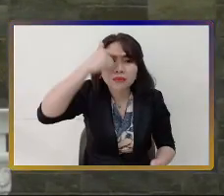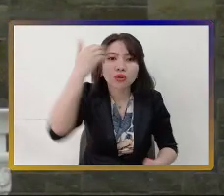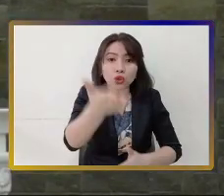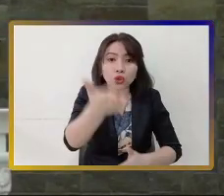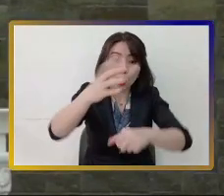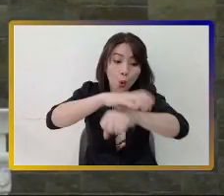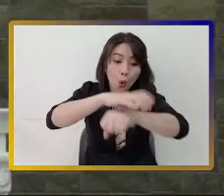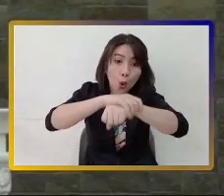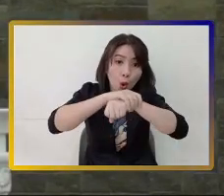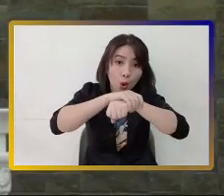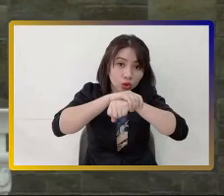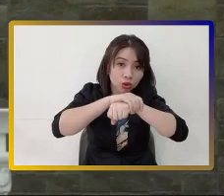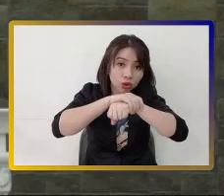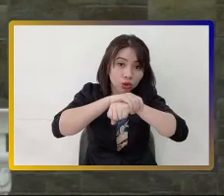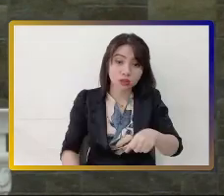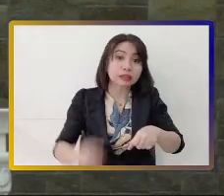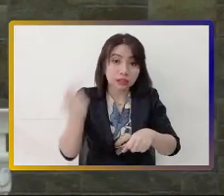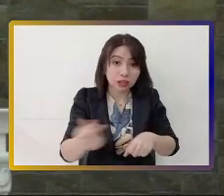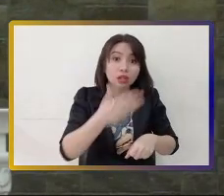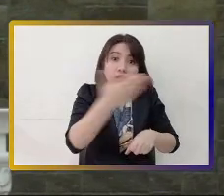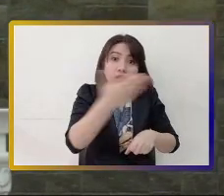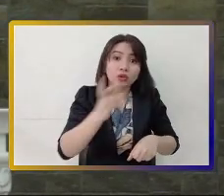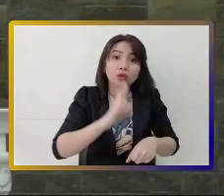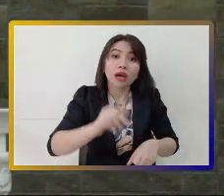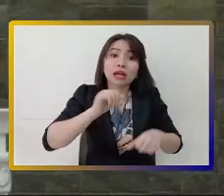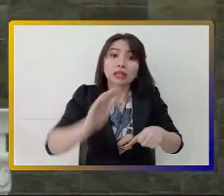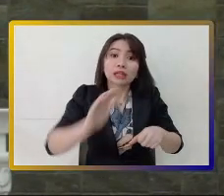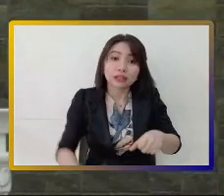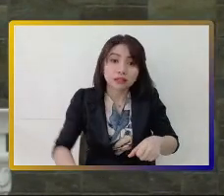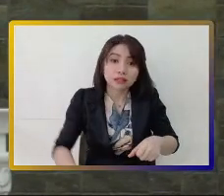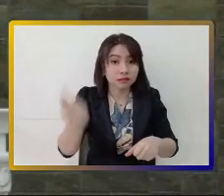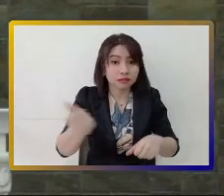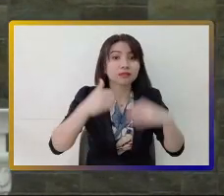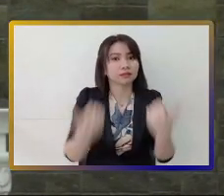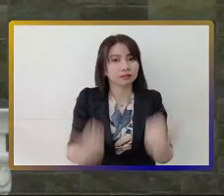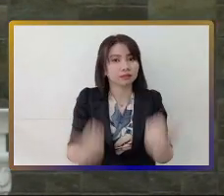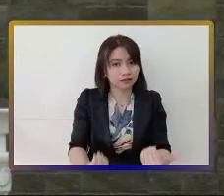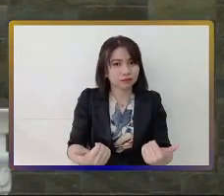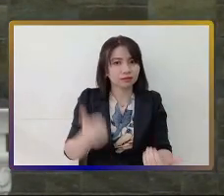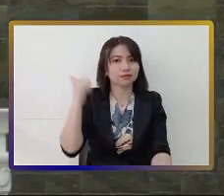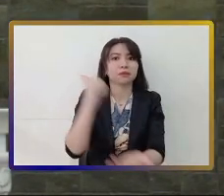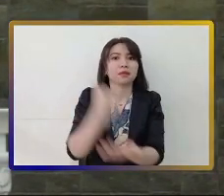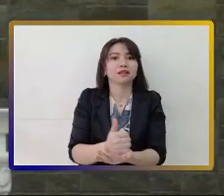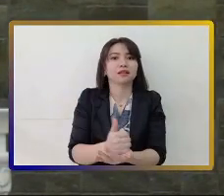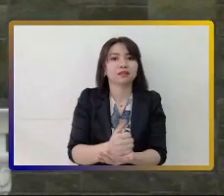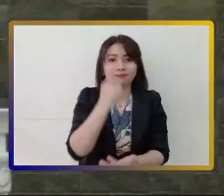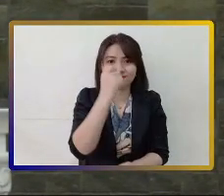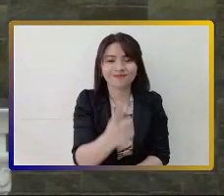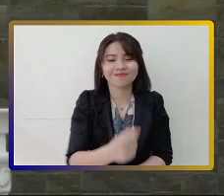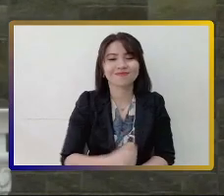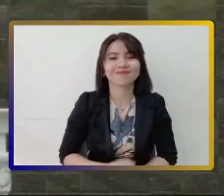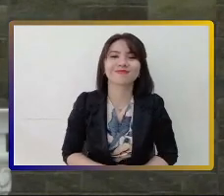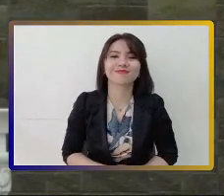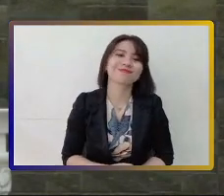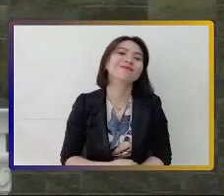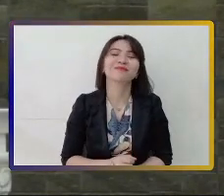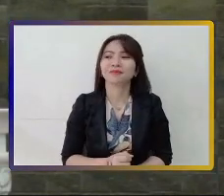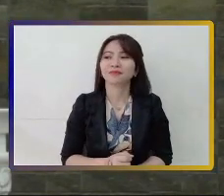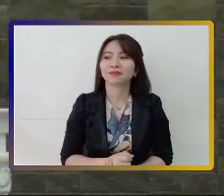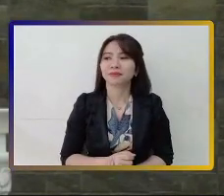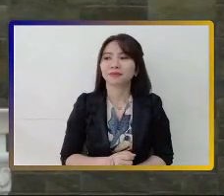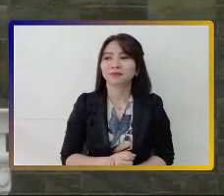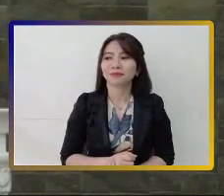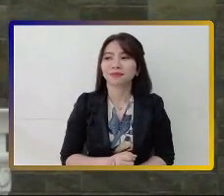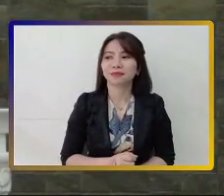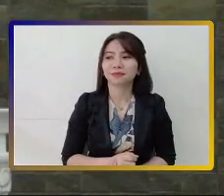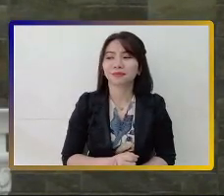yung tao na may hawak na aso. Maliwanag. Sabi niya, kanya-kanyang paliwanag lang yan.